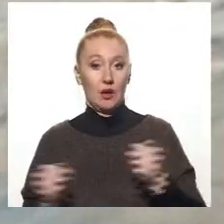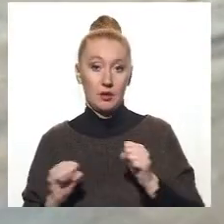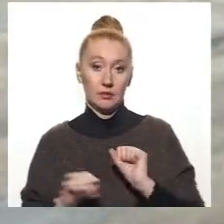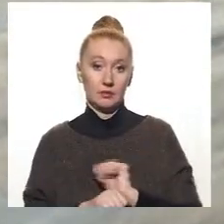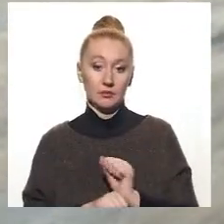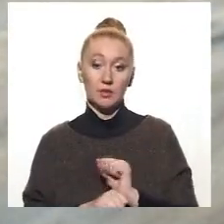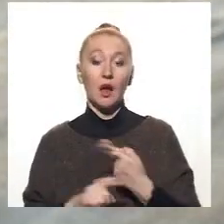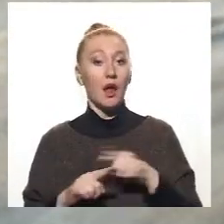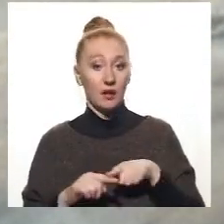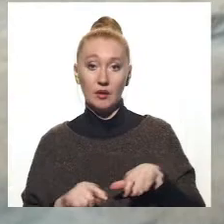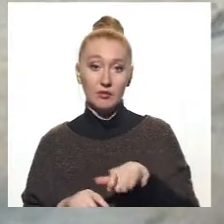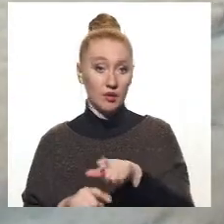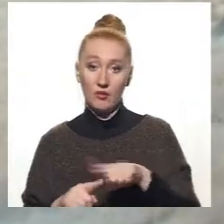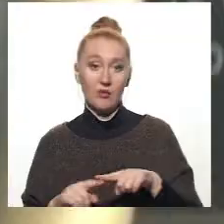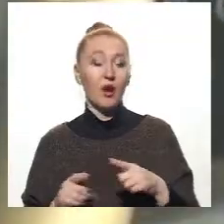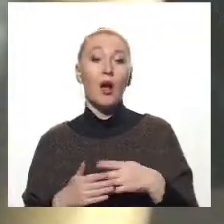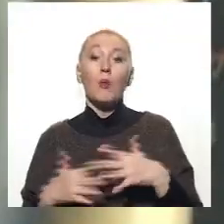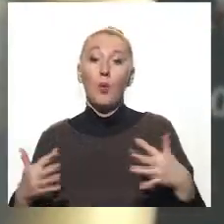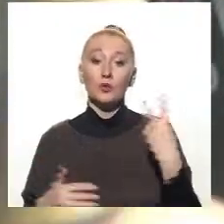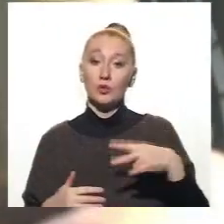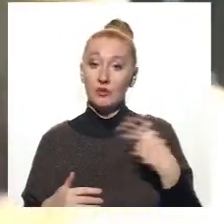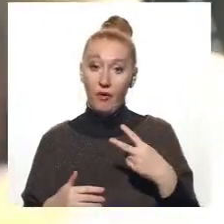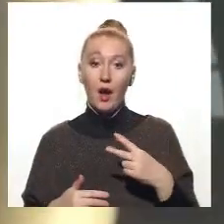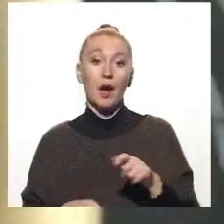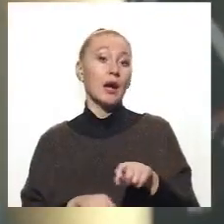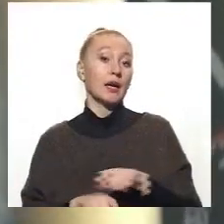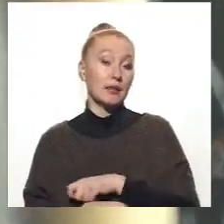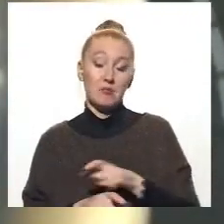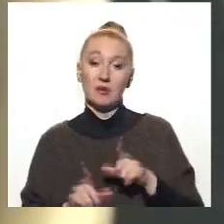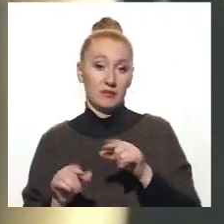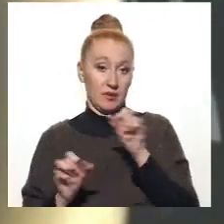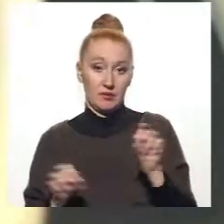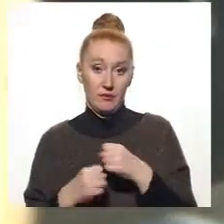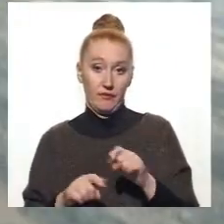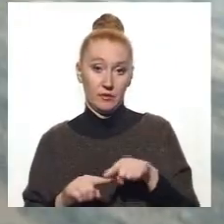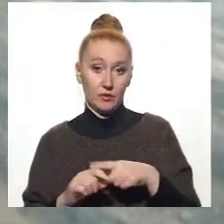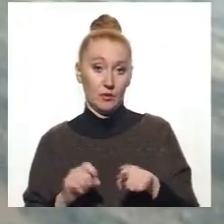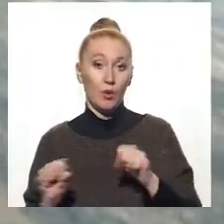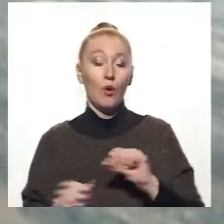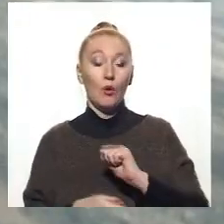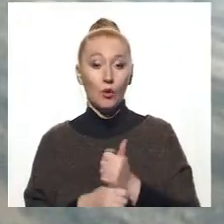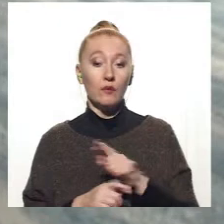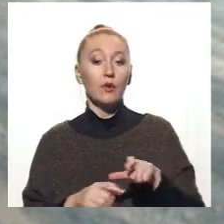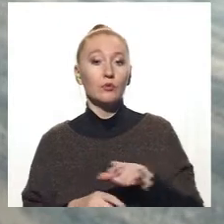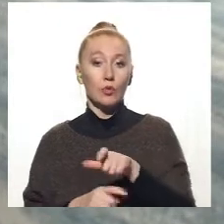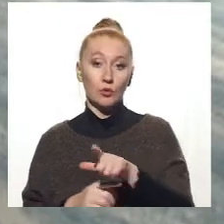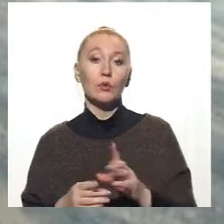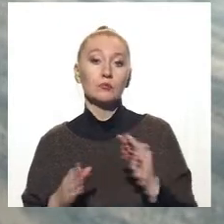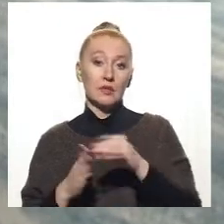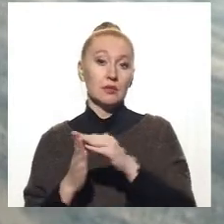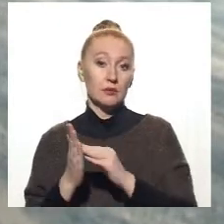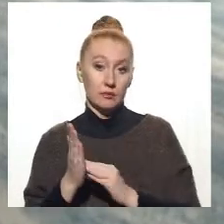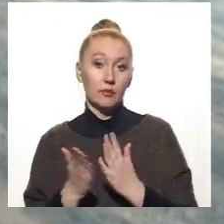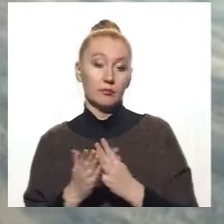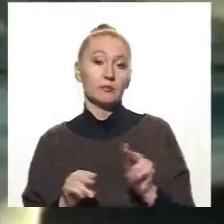трасою нереально їхати швидше за 20 кілометрів, каже голова «Укравтодору» Олександр Кубраков. Автошлях внесли до списку доріг, які